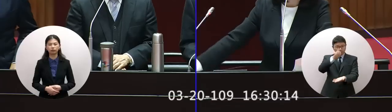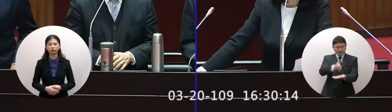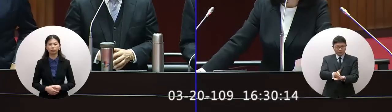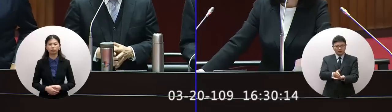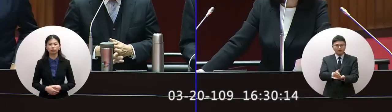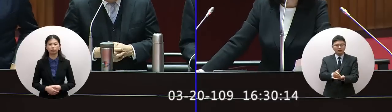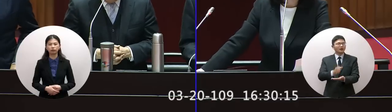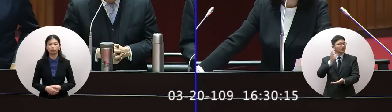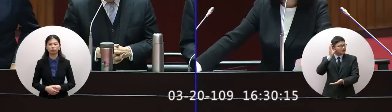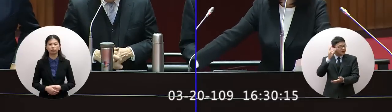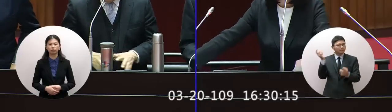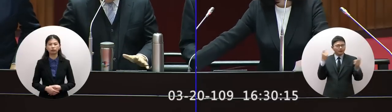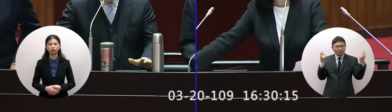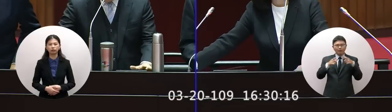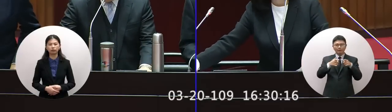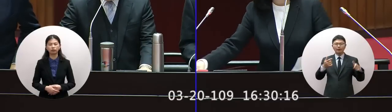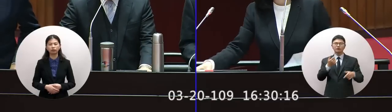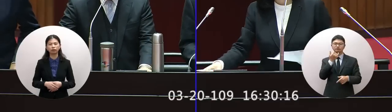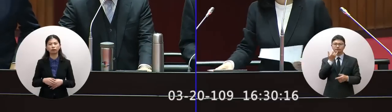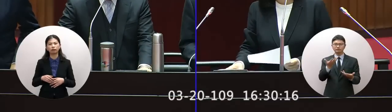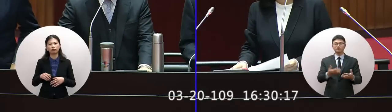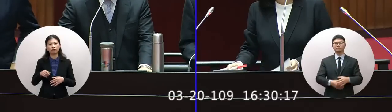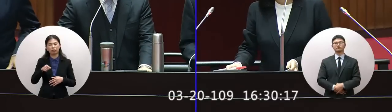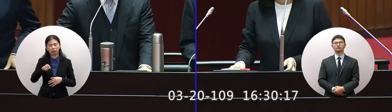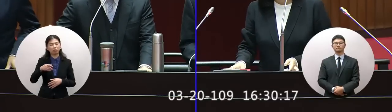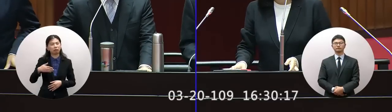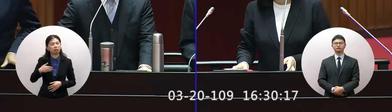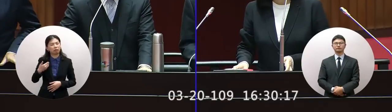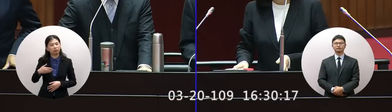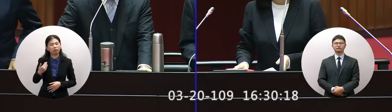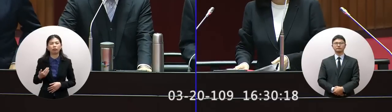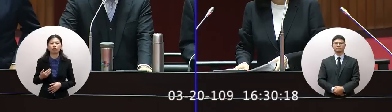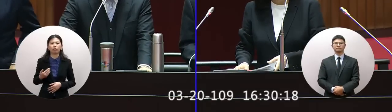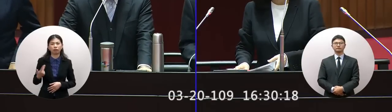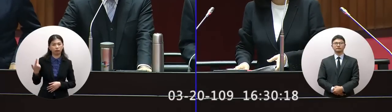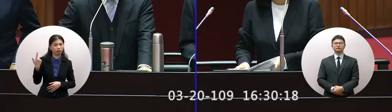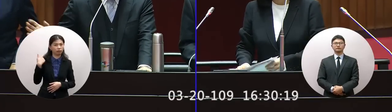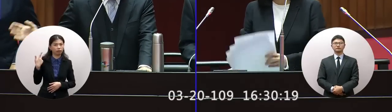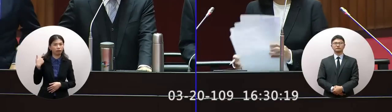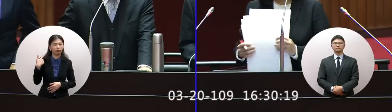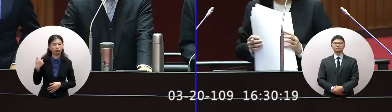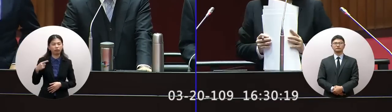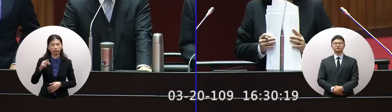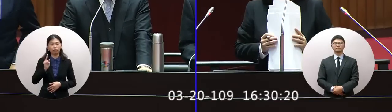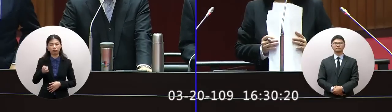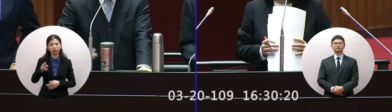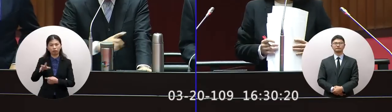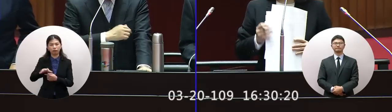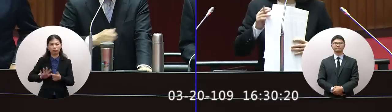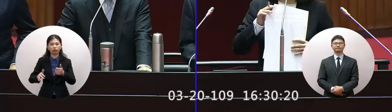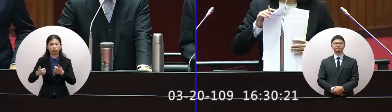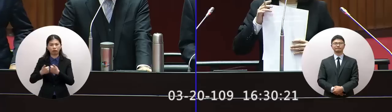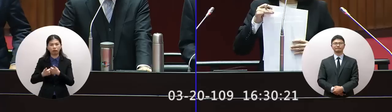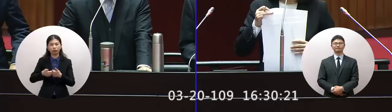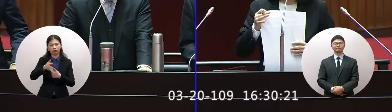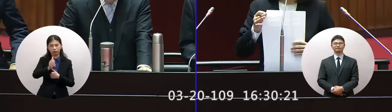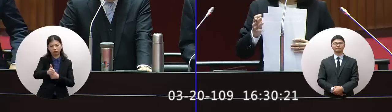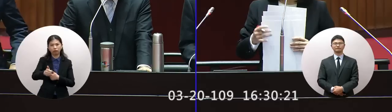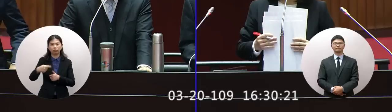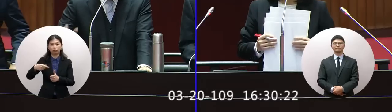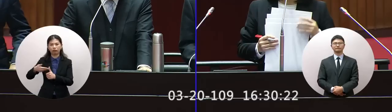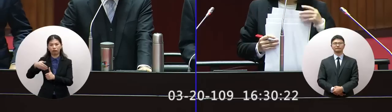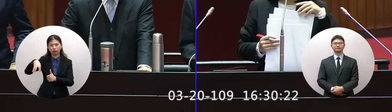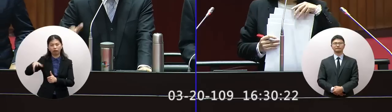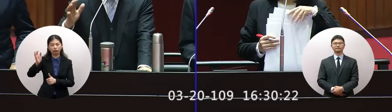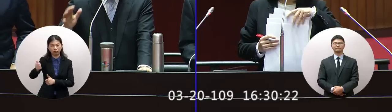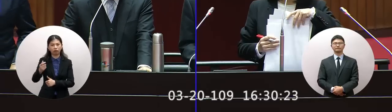方面的意见，好吗？ 委员，可能你不知道，就在上个礼拜，我才请农委会主委跟教育部长